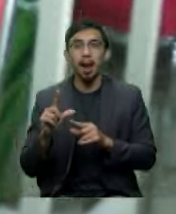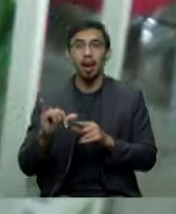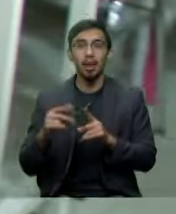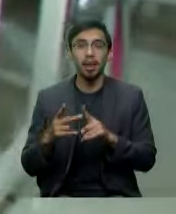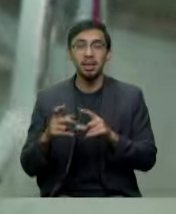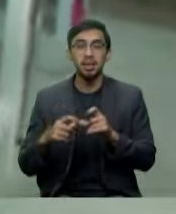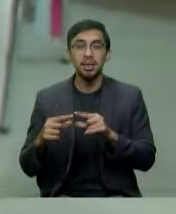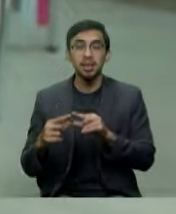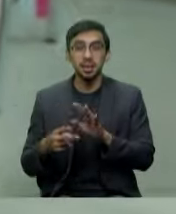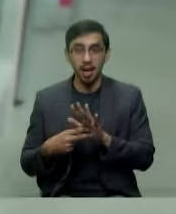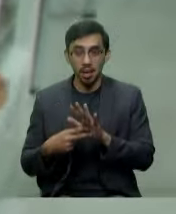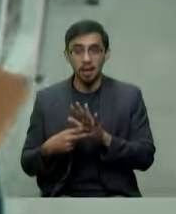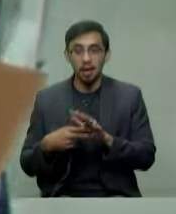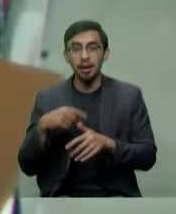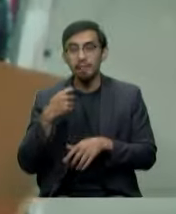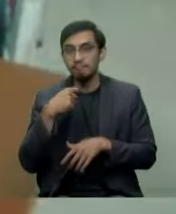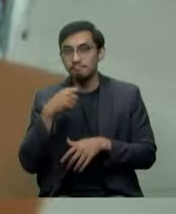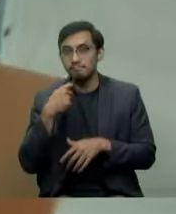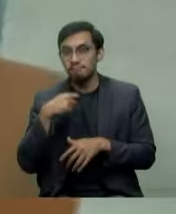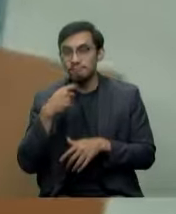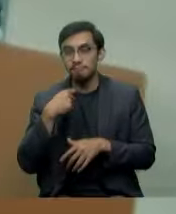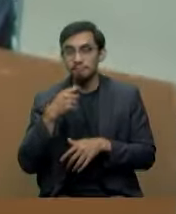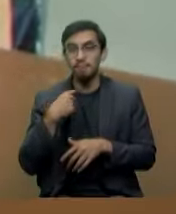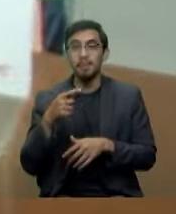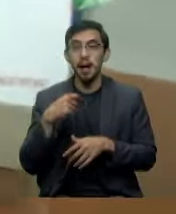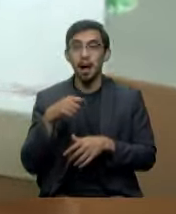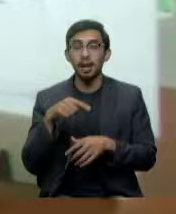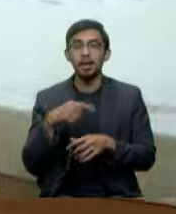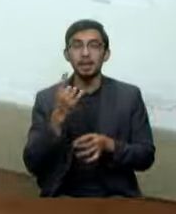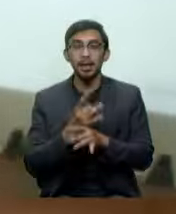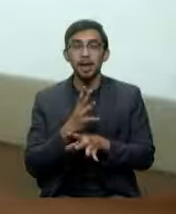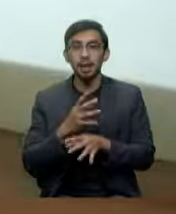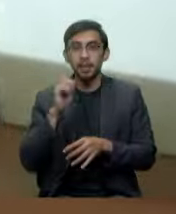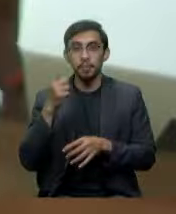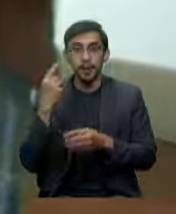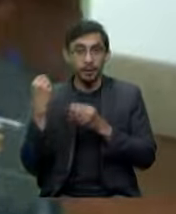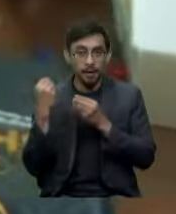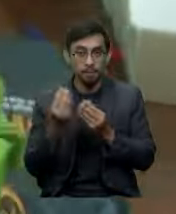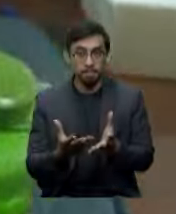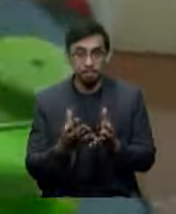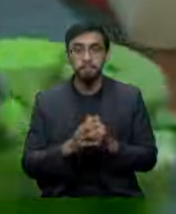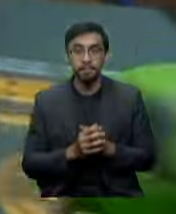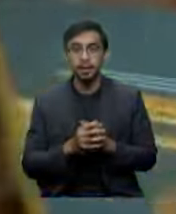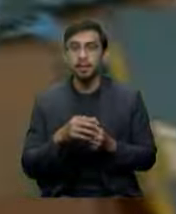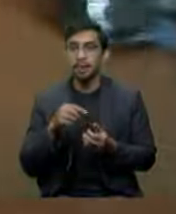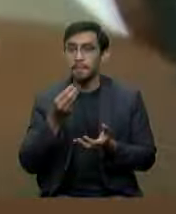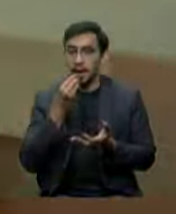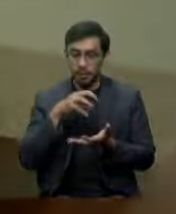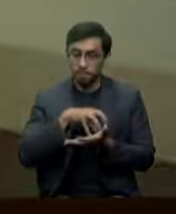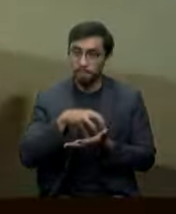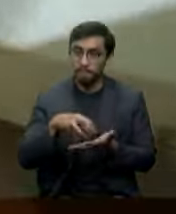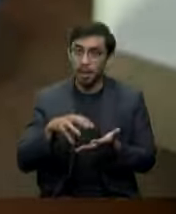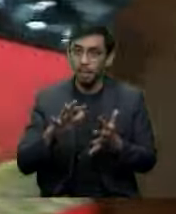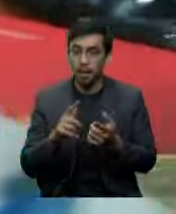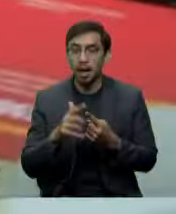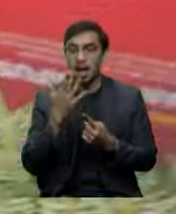makanan gratis yang diberikan oleh pemerintah ini. Dan saat ini memang ada menunya, yaitu ada nasi